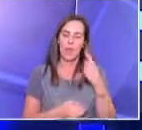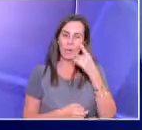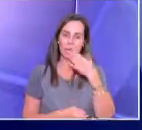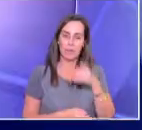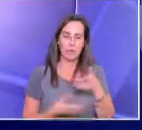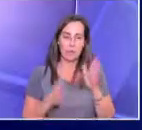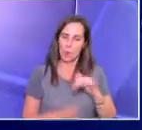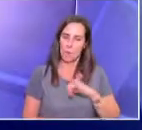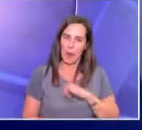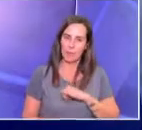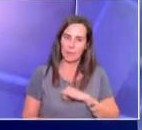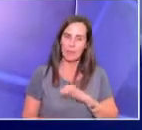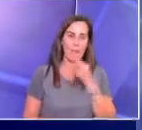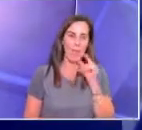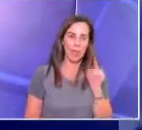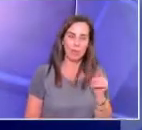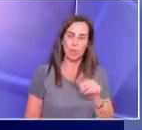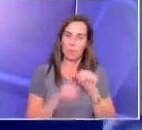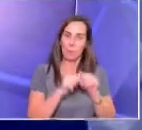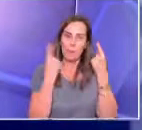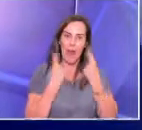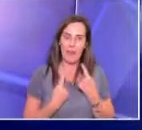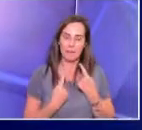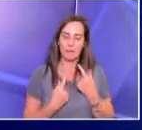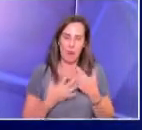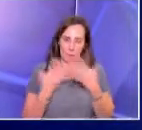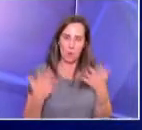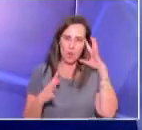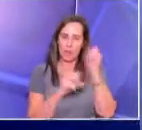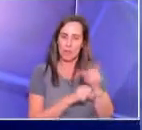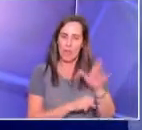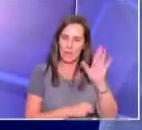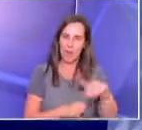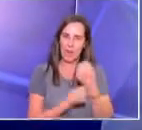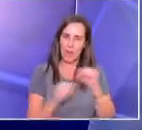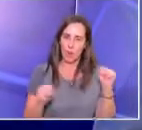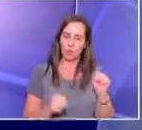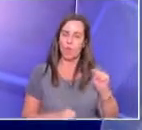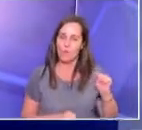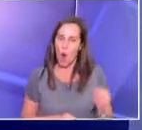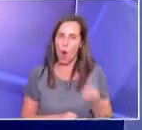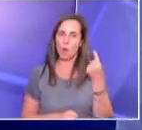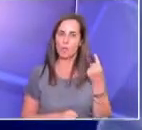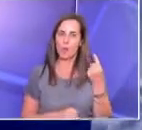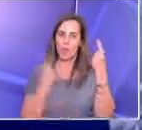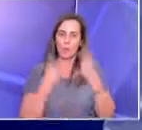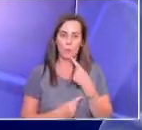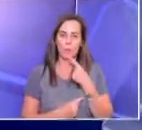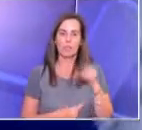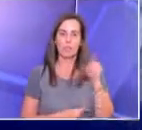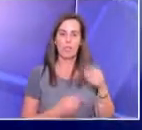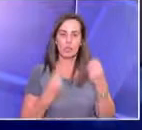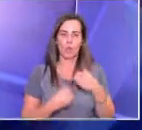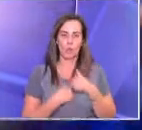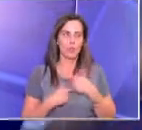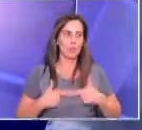בירושלים, זה מאוד מעניין, אופר ברקוביץ' עם תומכים חרדים, וברור שהאג'נדה שלו היא גם חילונית, ובכל זאת אומרים החרדים, זה טוב